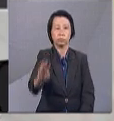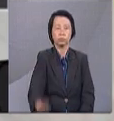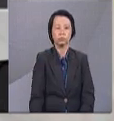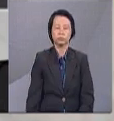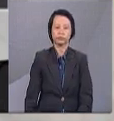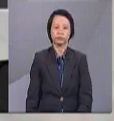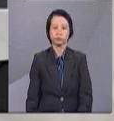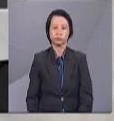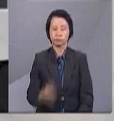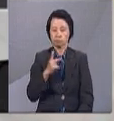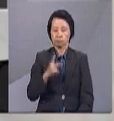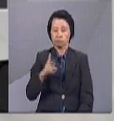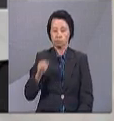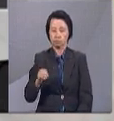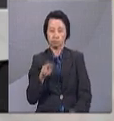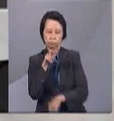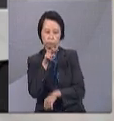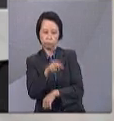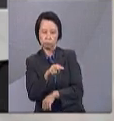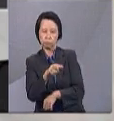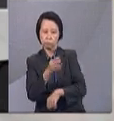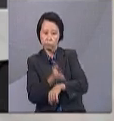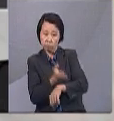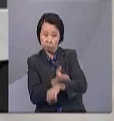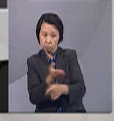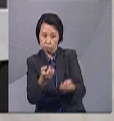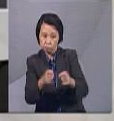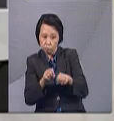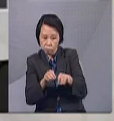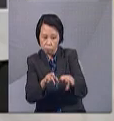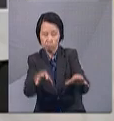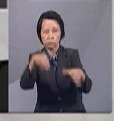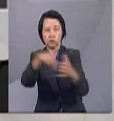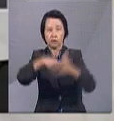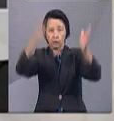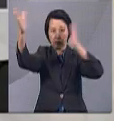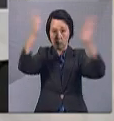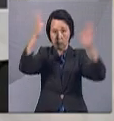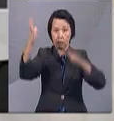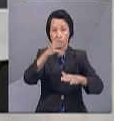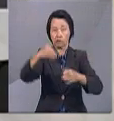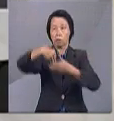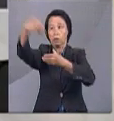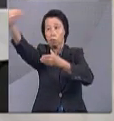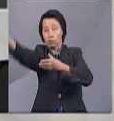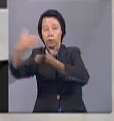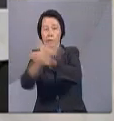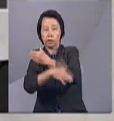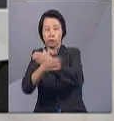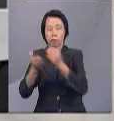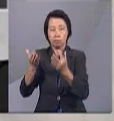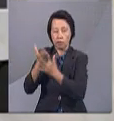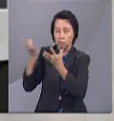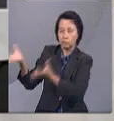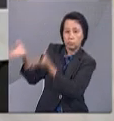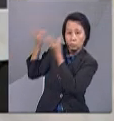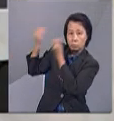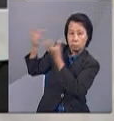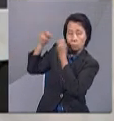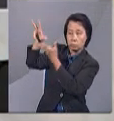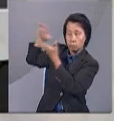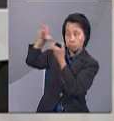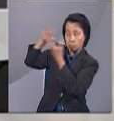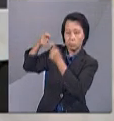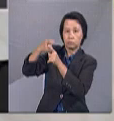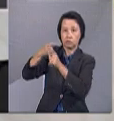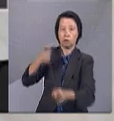Kementerian akan terus memantau perkembangan kejadian yang kita di dalam negara dan juga luar negara melalui maklumat yang diperolehi